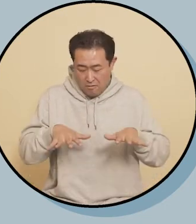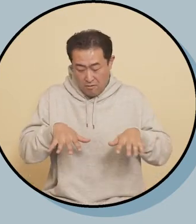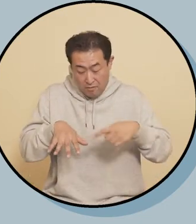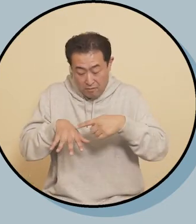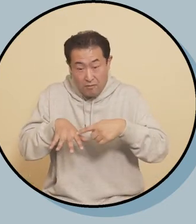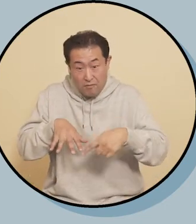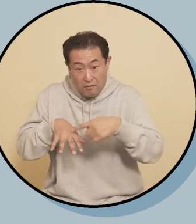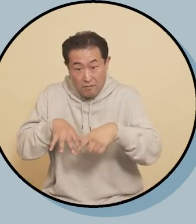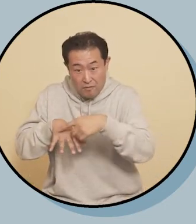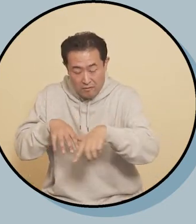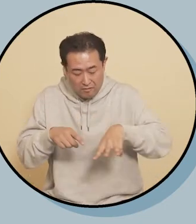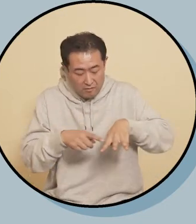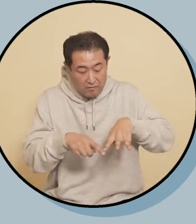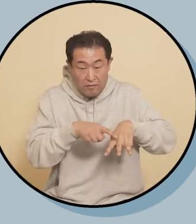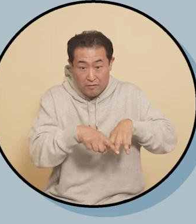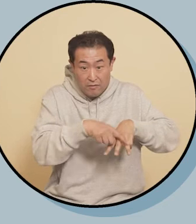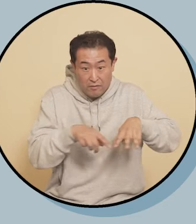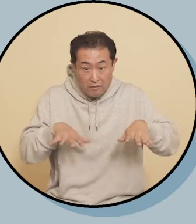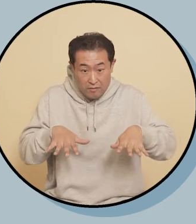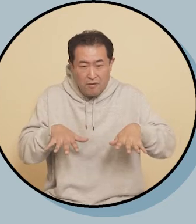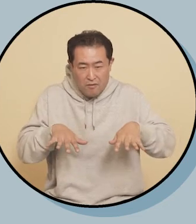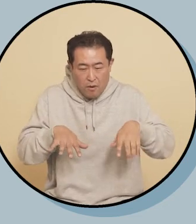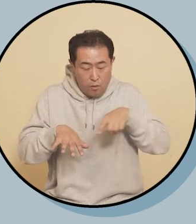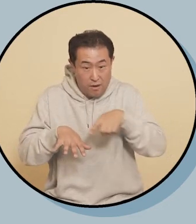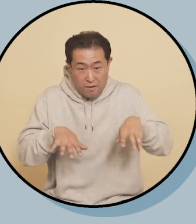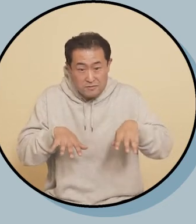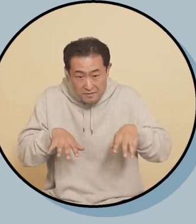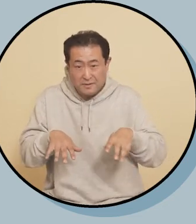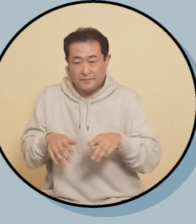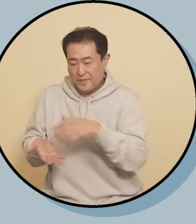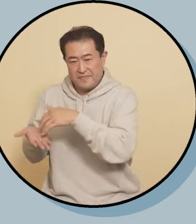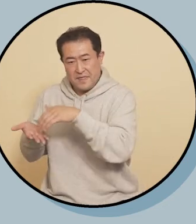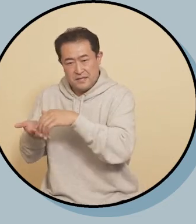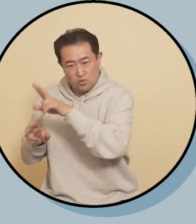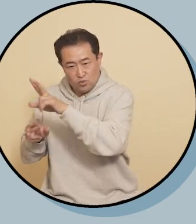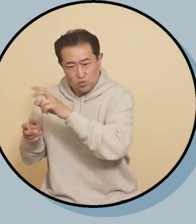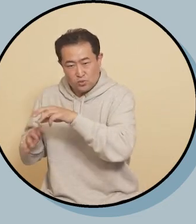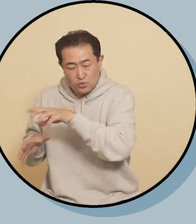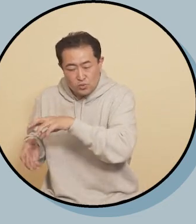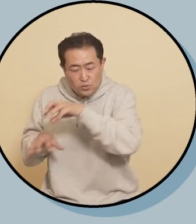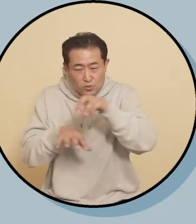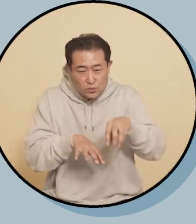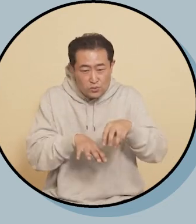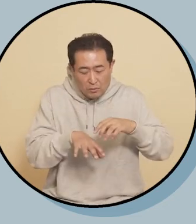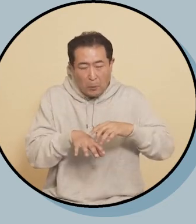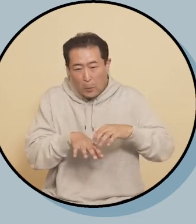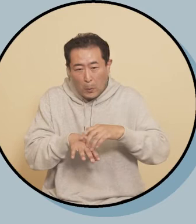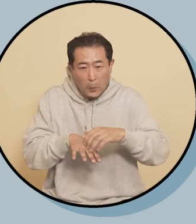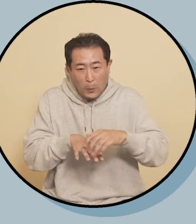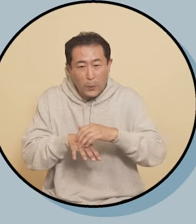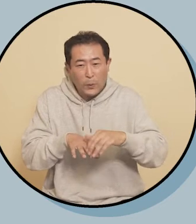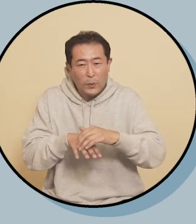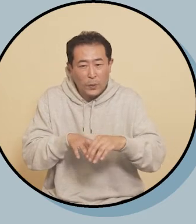の人差し指中指薬指この6本を使ってこの上に後10時の仕組みを使って